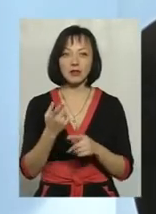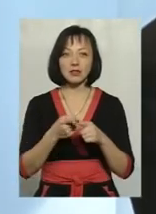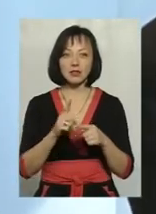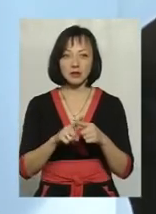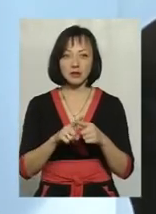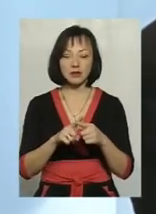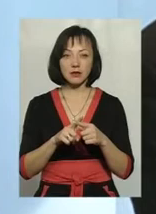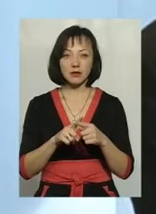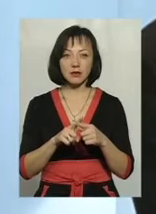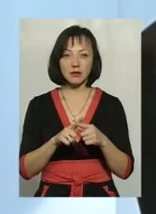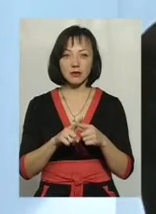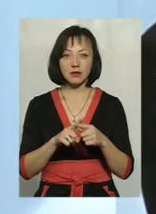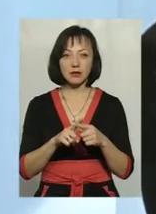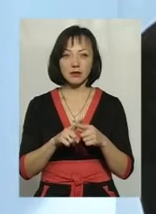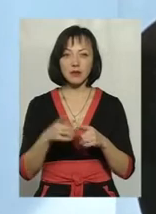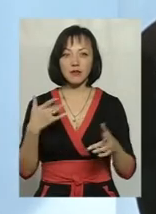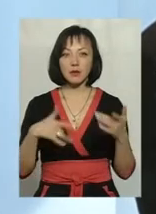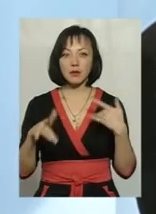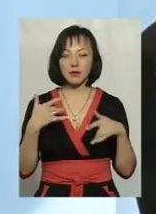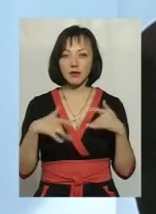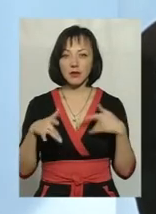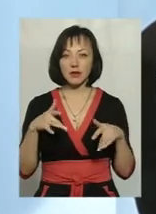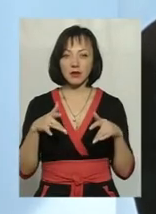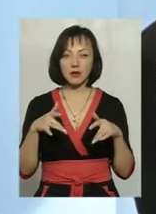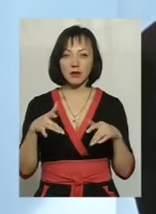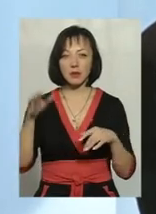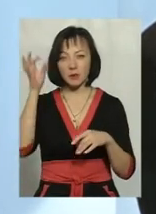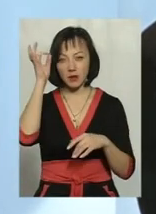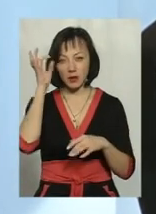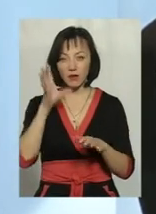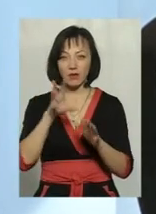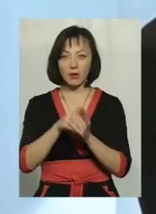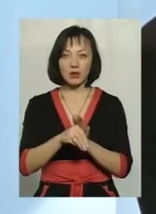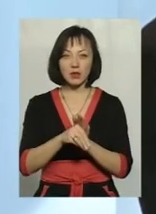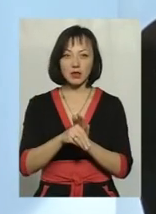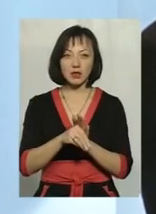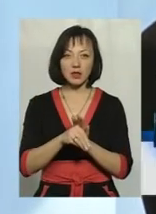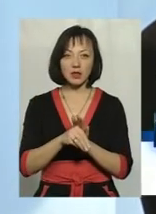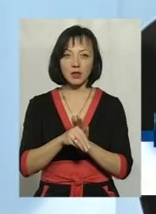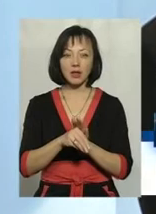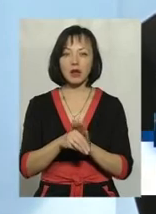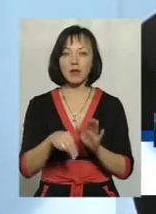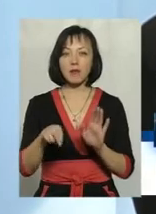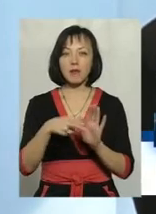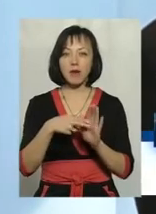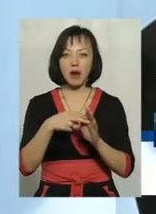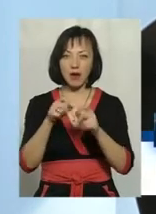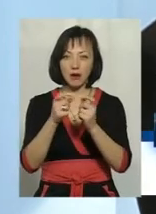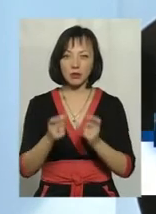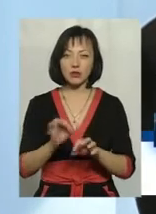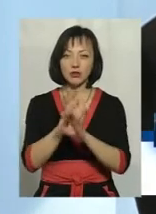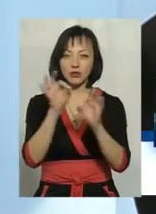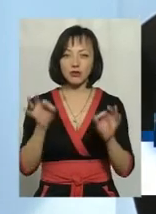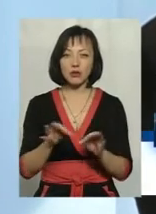словами виправдовувалося введення марки акцизної. Пам'ятаєте, які вводили? Ну, якщо ми ведемо марку, то жодна